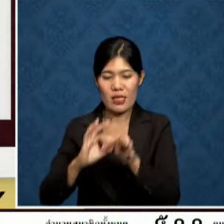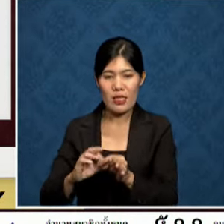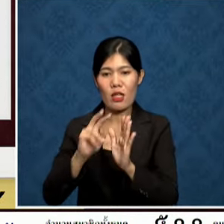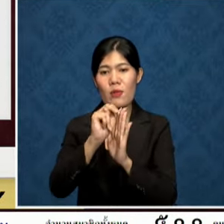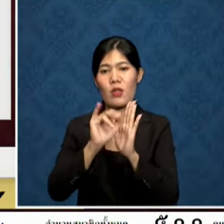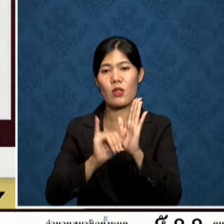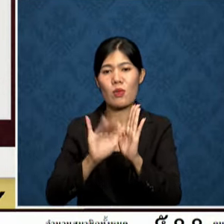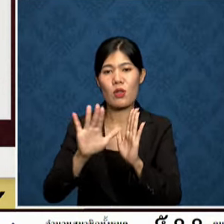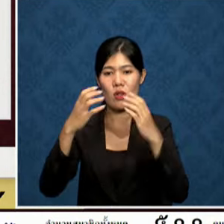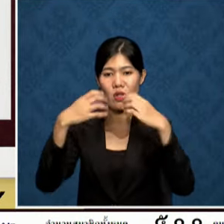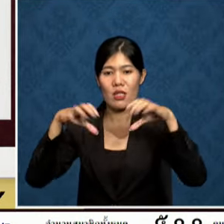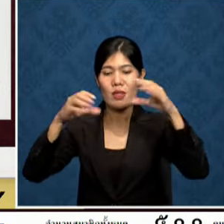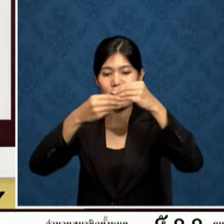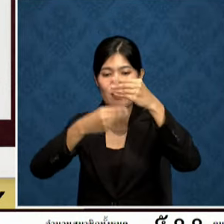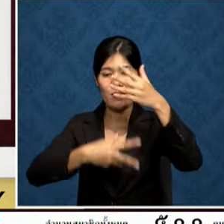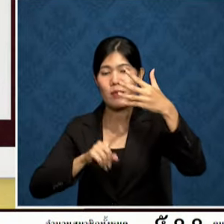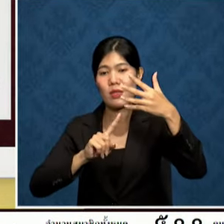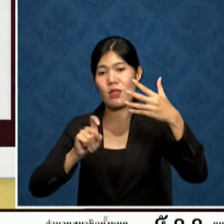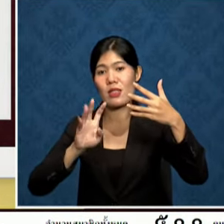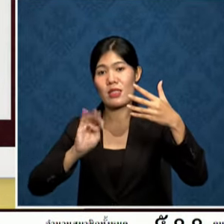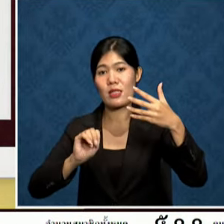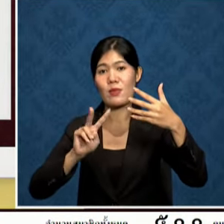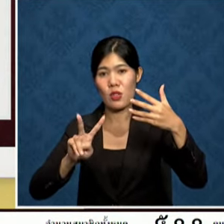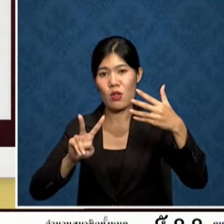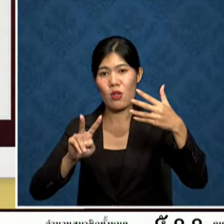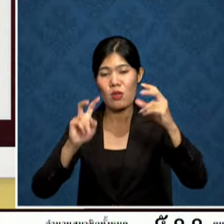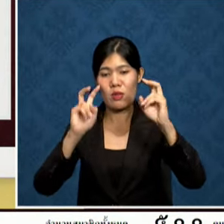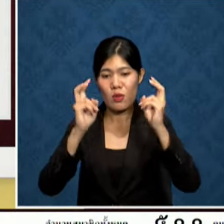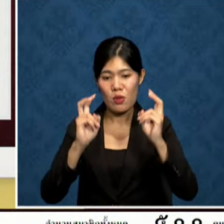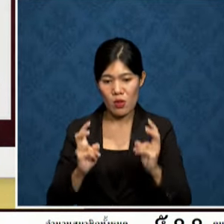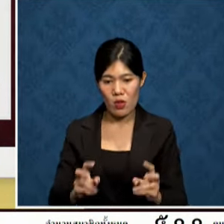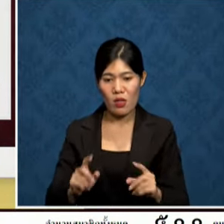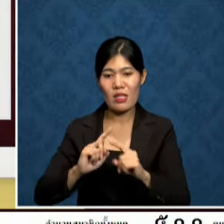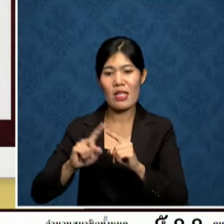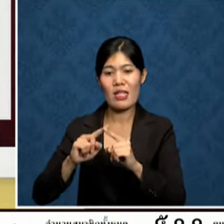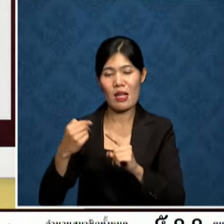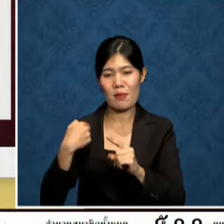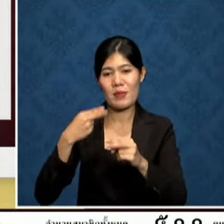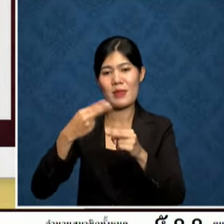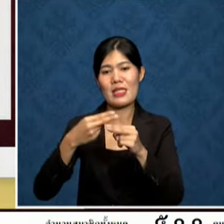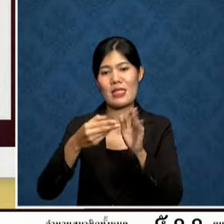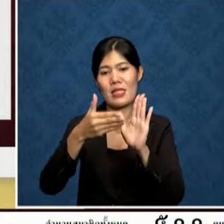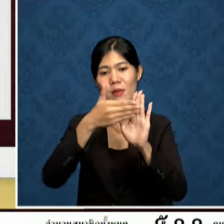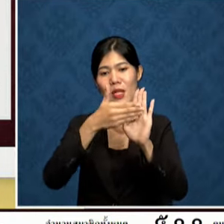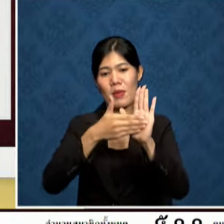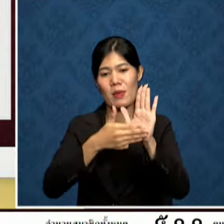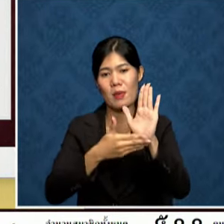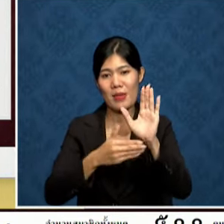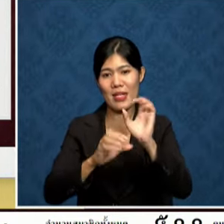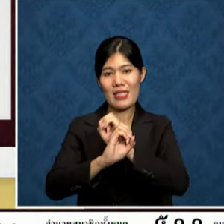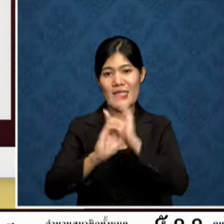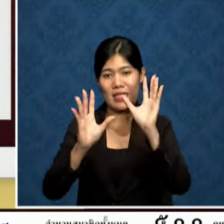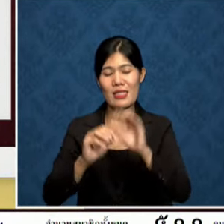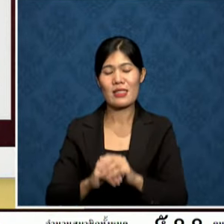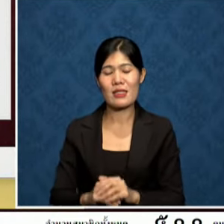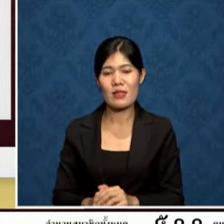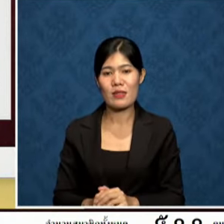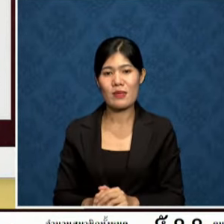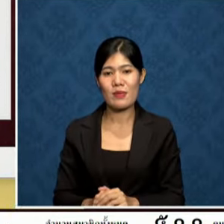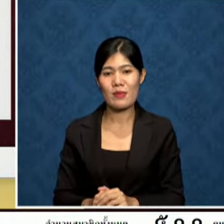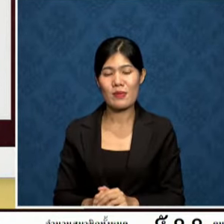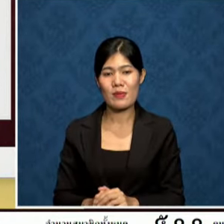รัฐบาลทั้ง 142ประเด็นแล้วแต่ละประเด็นเนี่ยมีโค้ดของตัวเองเรียบร้อยนะคะอันนี้ก็คือเพิ่มภาระให้ข้าราชการเข้าไปอีกอ่ะค่ะเพราะว่า